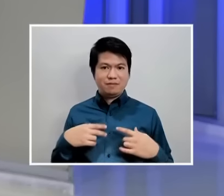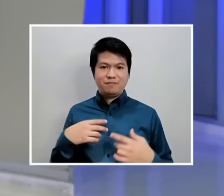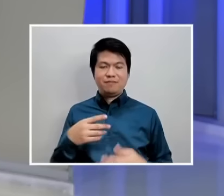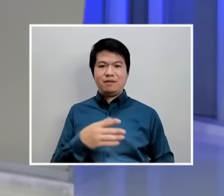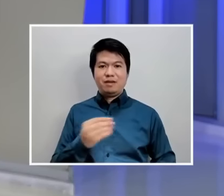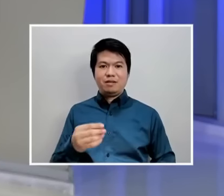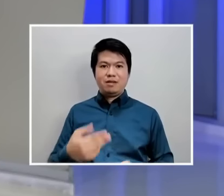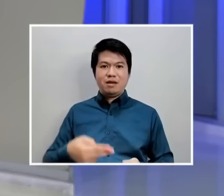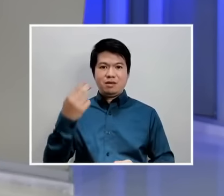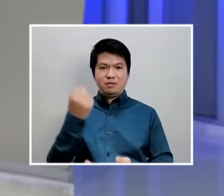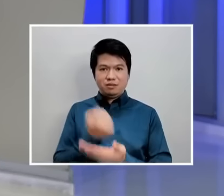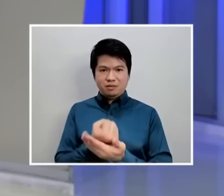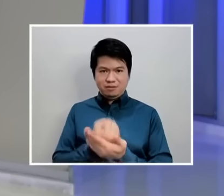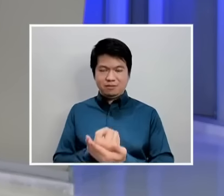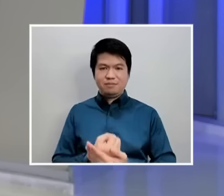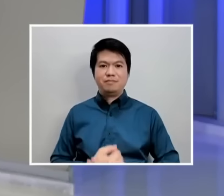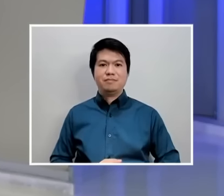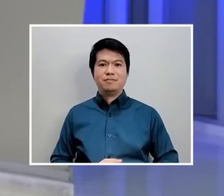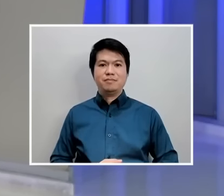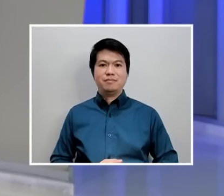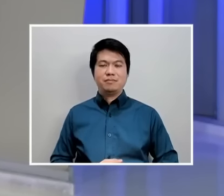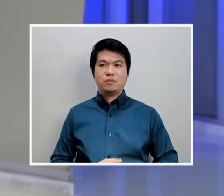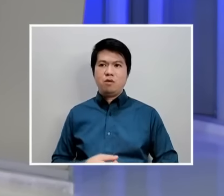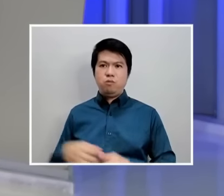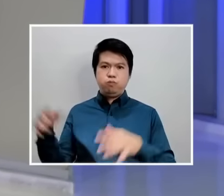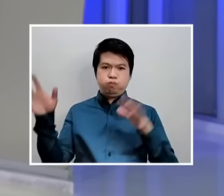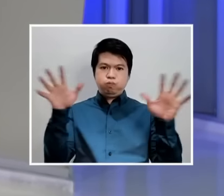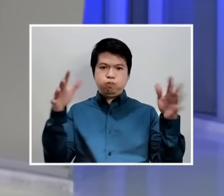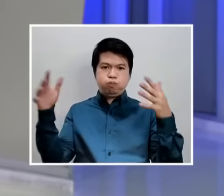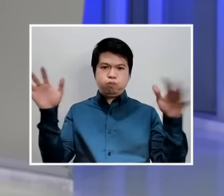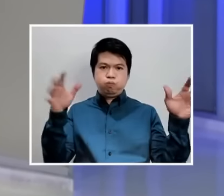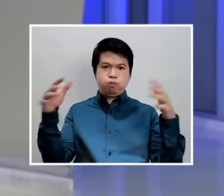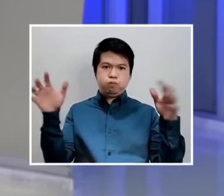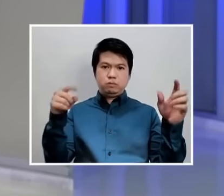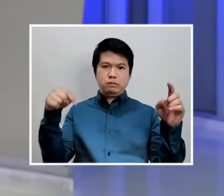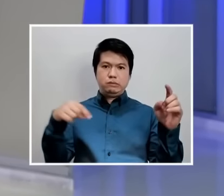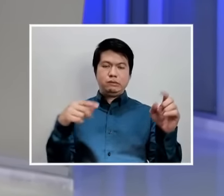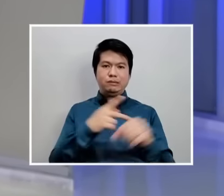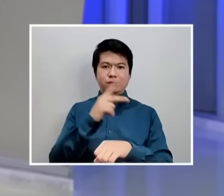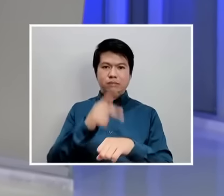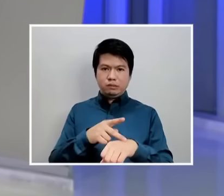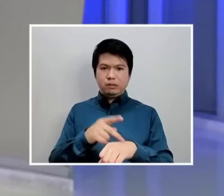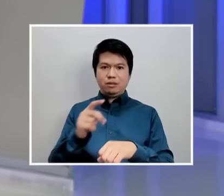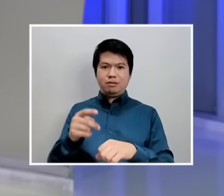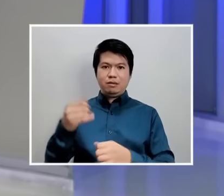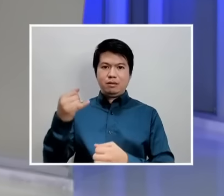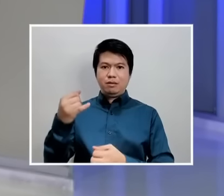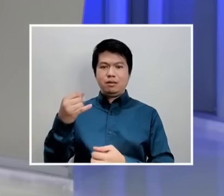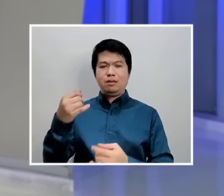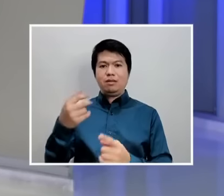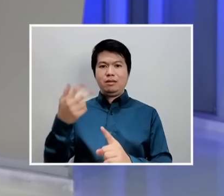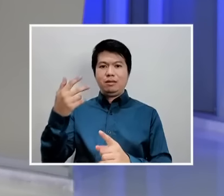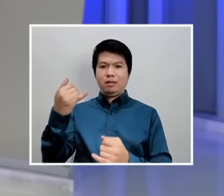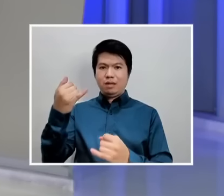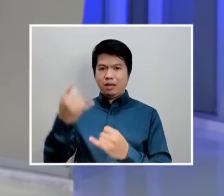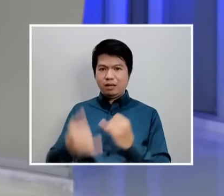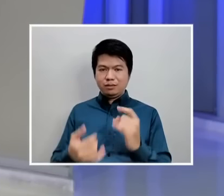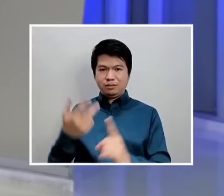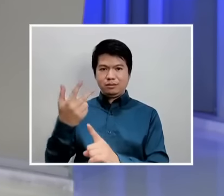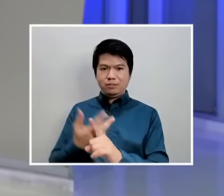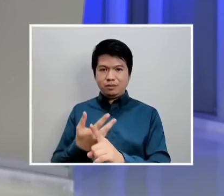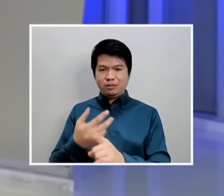Malalakas na bagyo ang posibleng pumasok sa bansa sa huling bahagi ng taon. Posible ring mas mahirap ang pagtugon